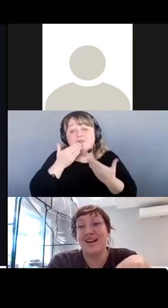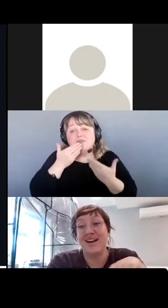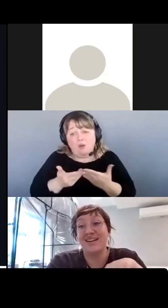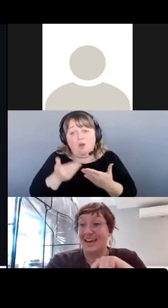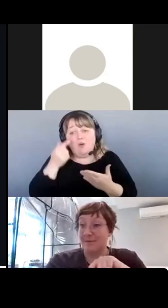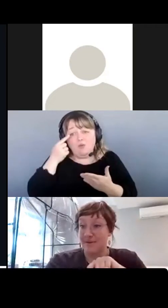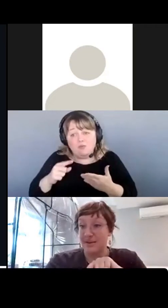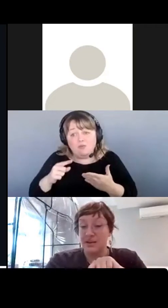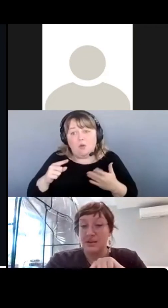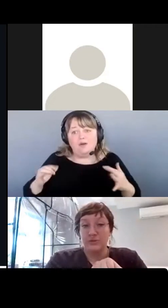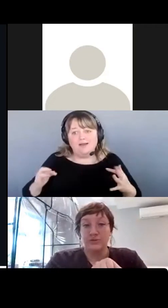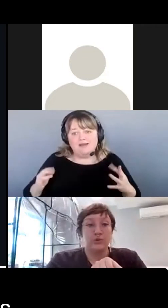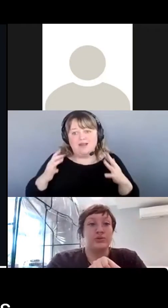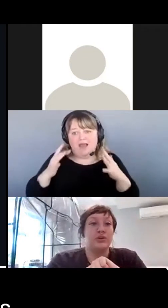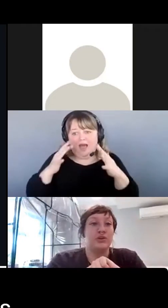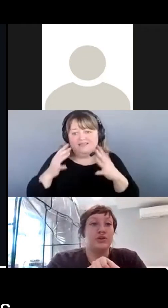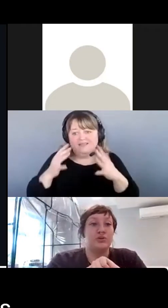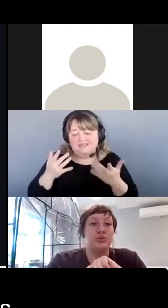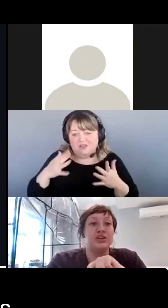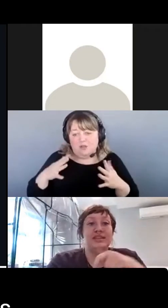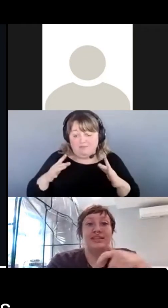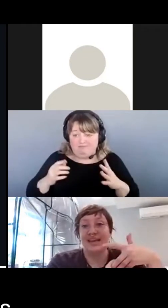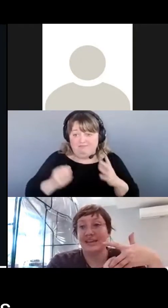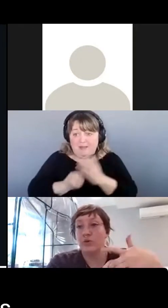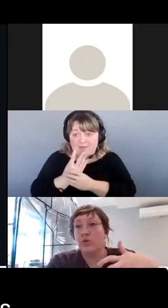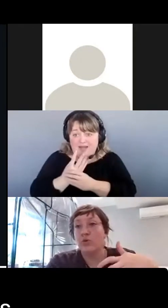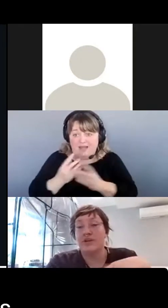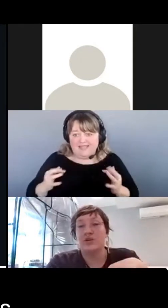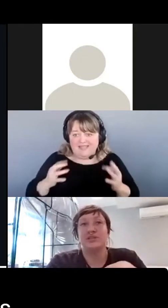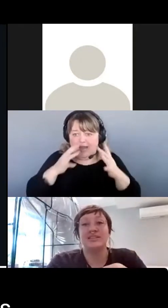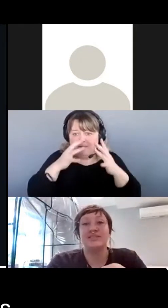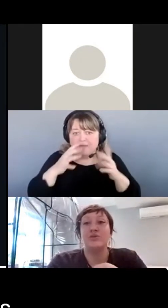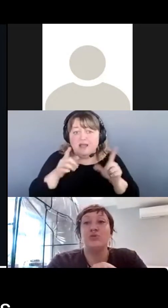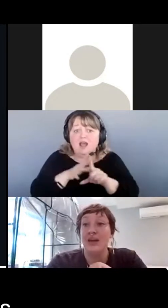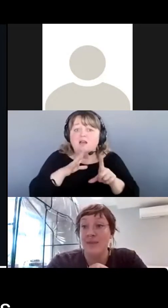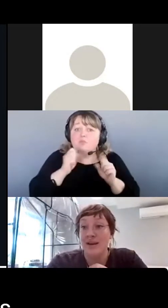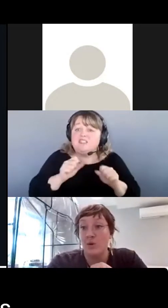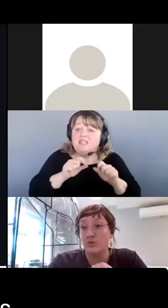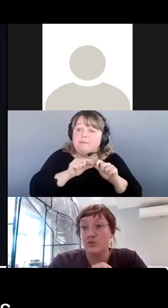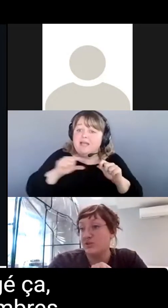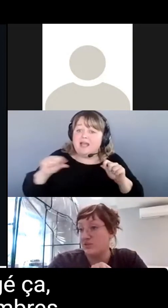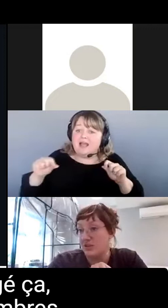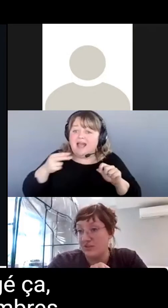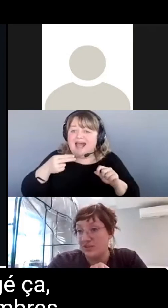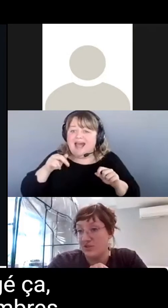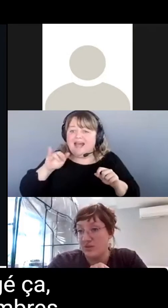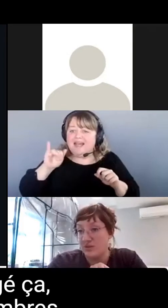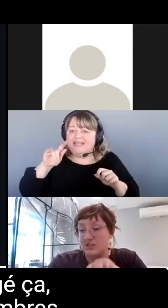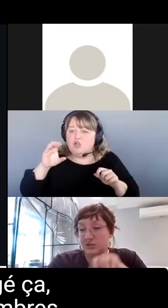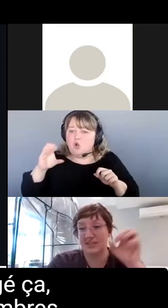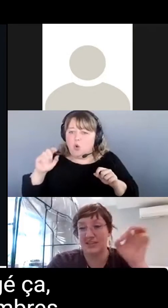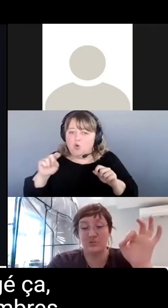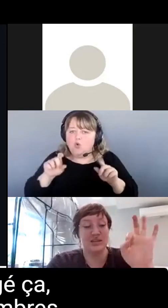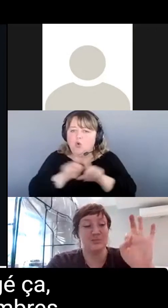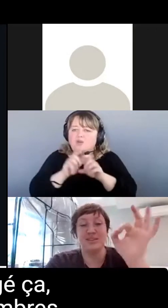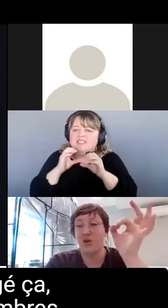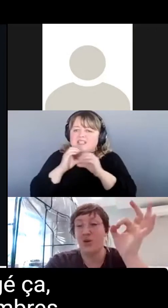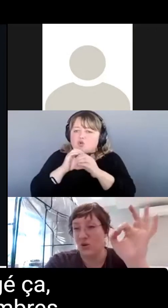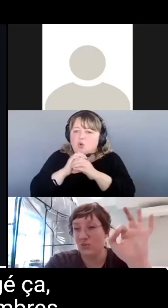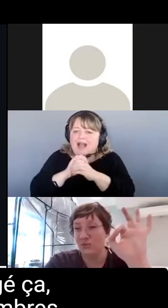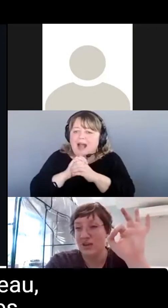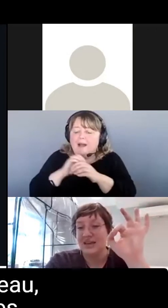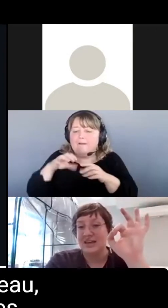les plants grimpants. Donc, oui, il y a des haricots, mais il y a aussi des cucamelons. Je ne sais pas si vous avez déjà mangé ça, mais c'est comme des